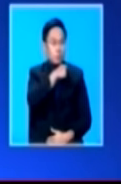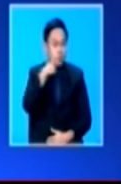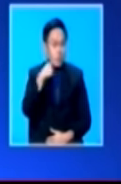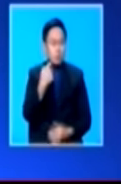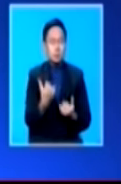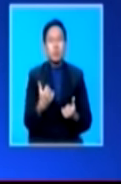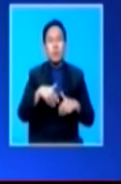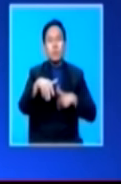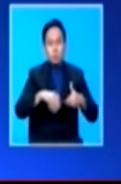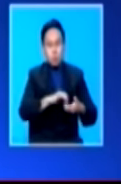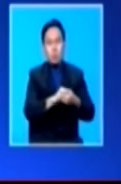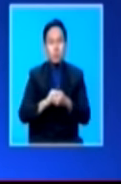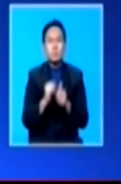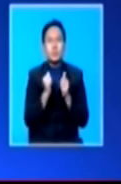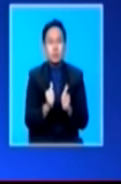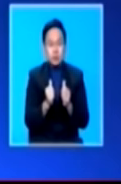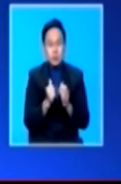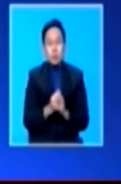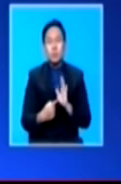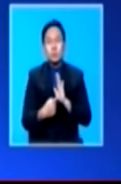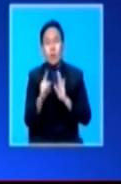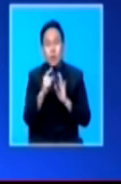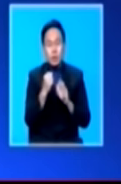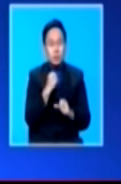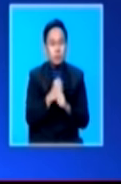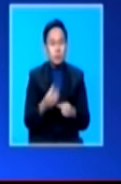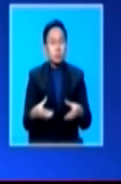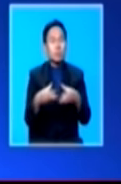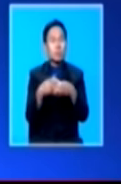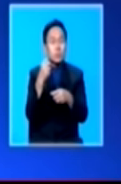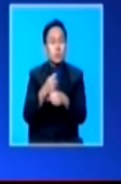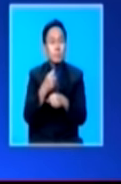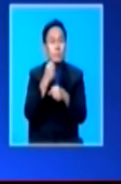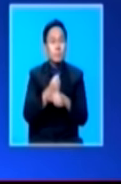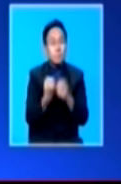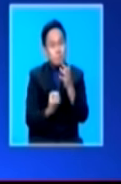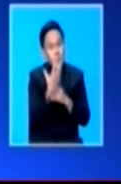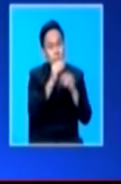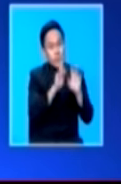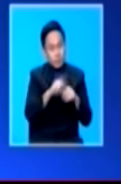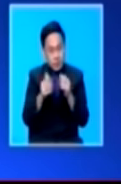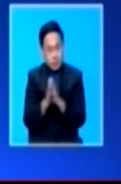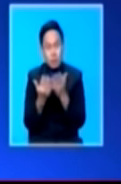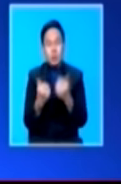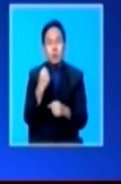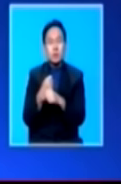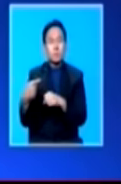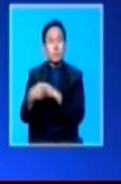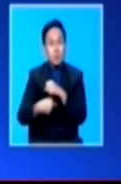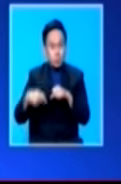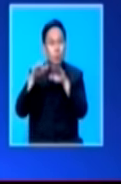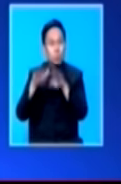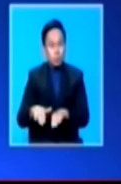ร่วมมือเป็นอย่างดีนะครับในพื้นที่นอกจากเรื่องการรวมแปลงแล้วอะไรแล้วนะครับก็มีเรื่องของการขอความร่วมมือเรื่องการทำนาปลังน